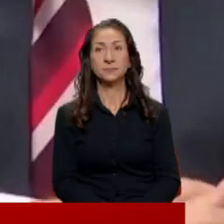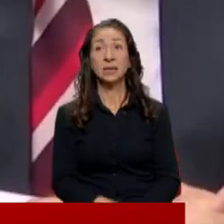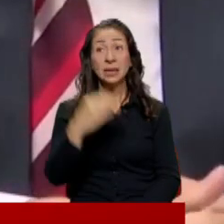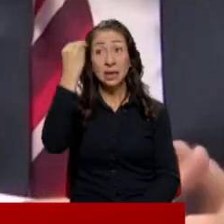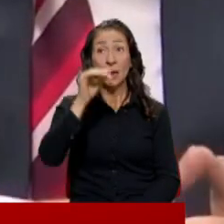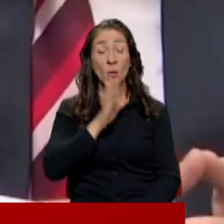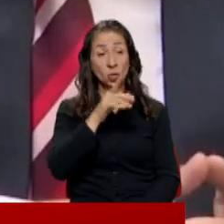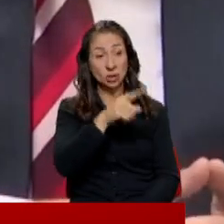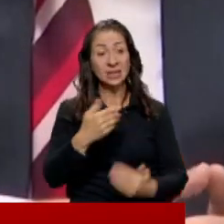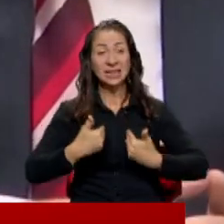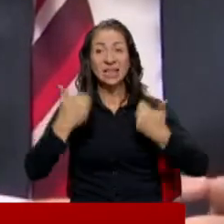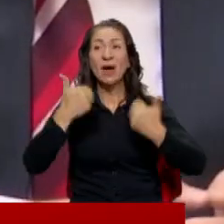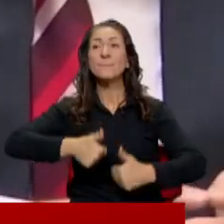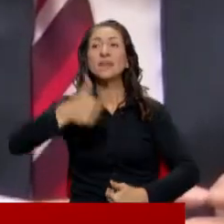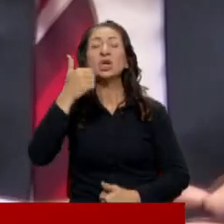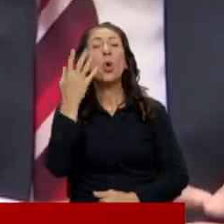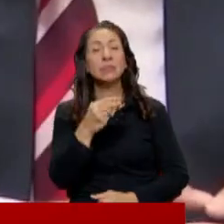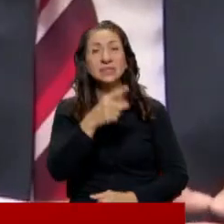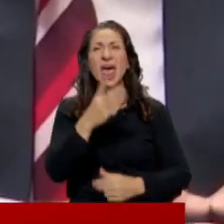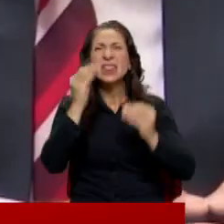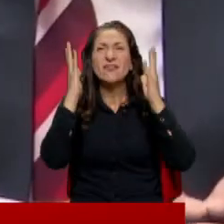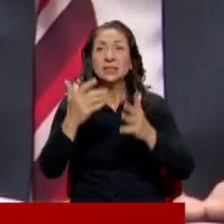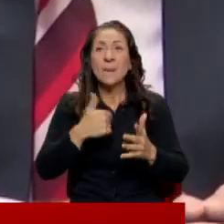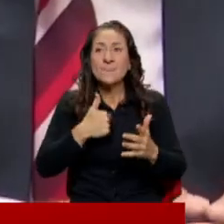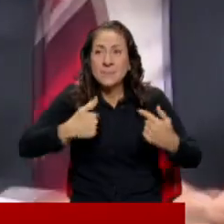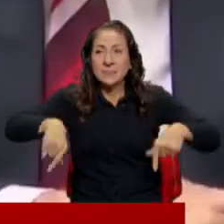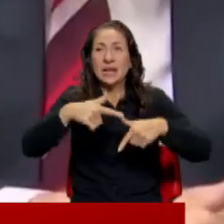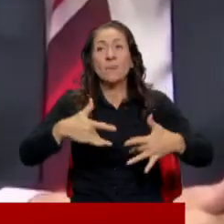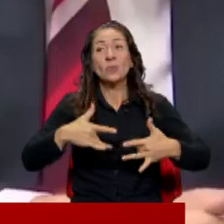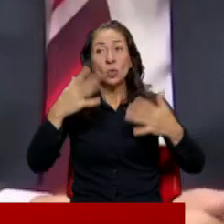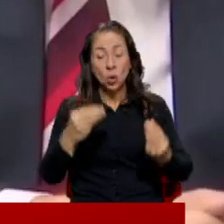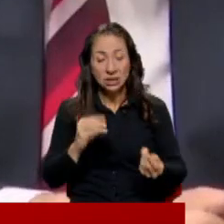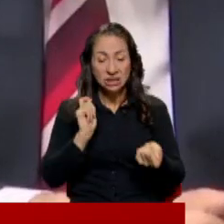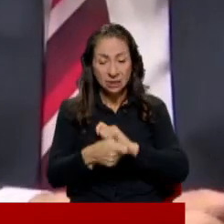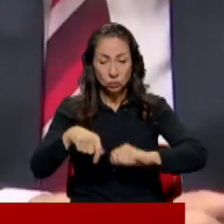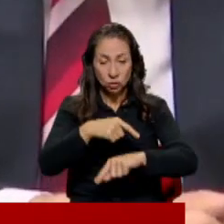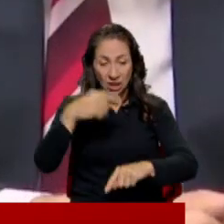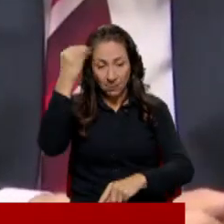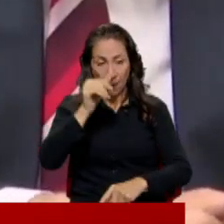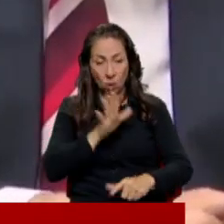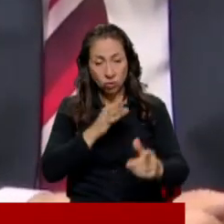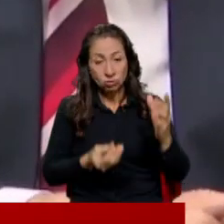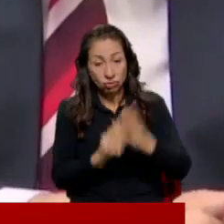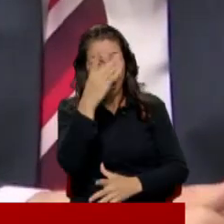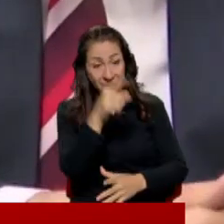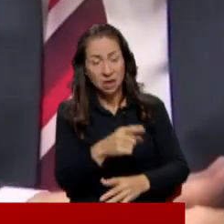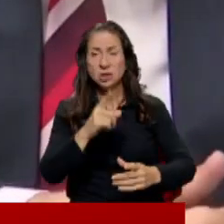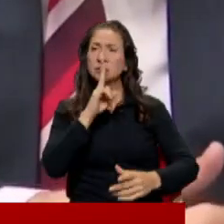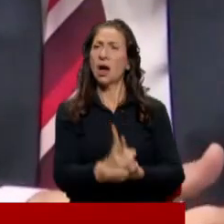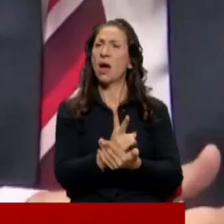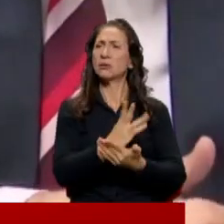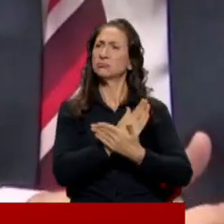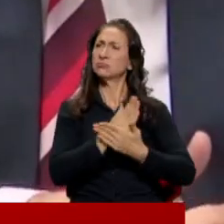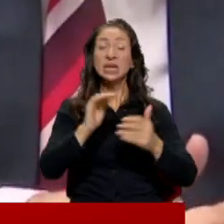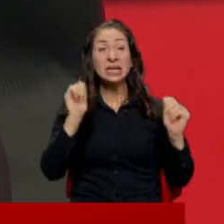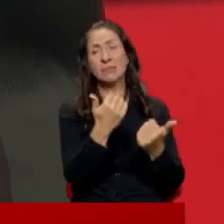Ekrem İmamoğlu'nun divan başkanı olması en çok bizleri memnun eder. Değişim sürecinde Ekrem Bey'in ortaya koymuş olduğu irade son